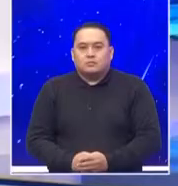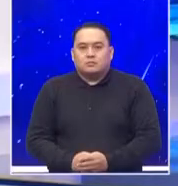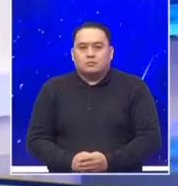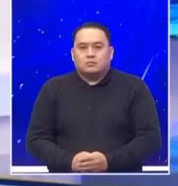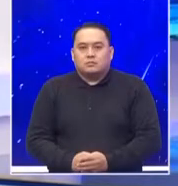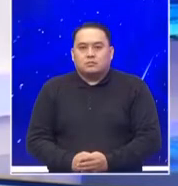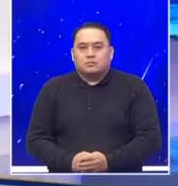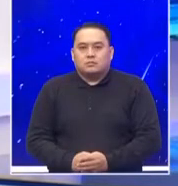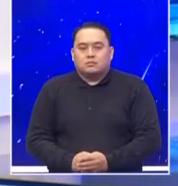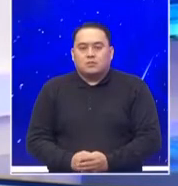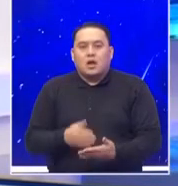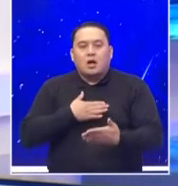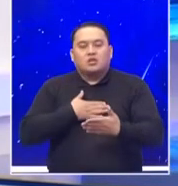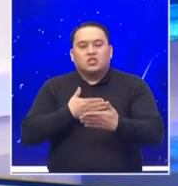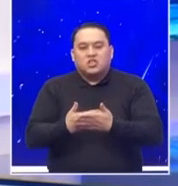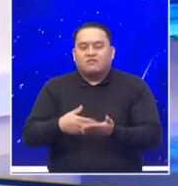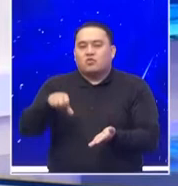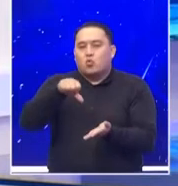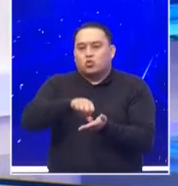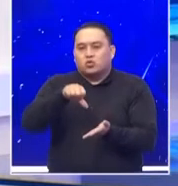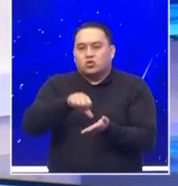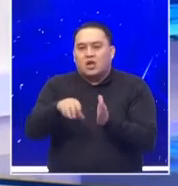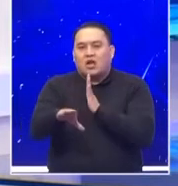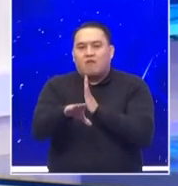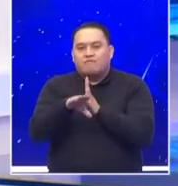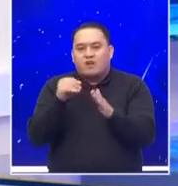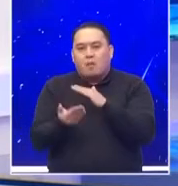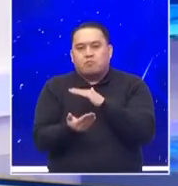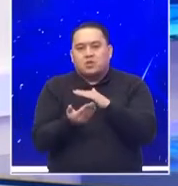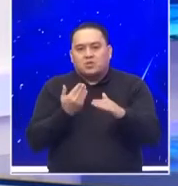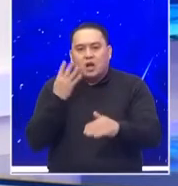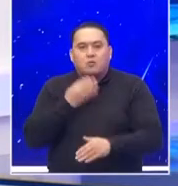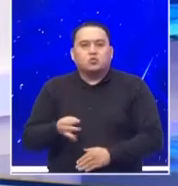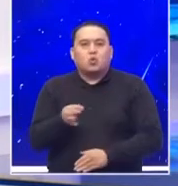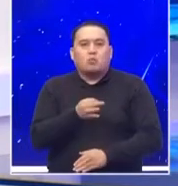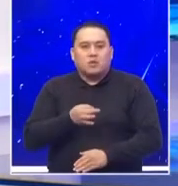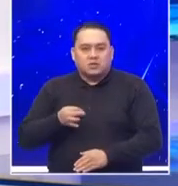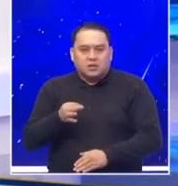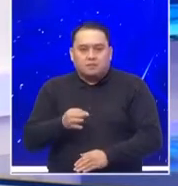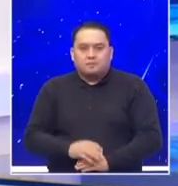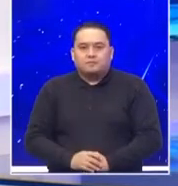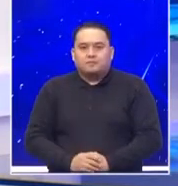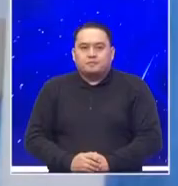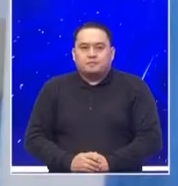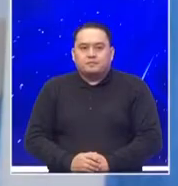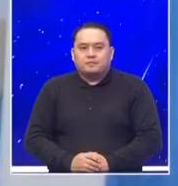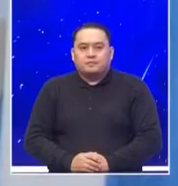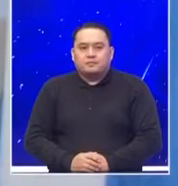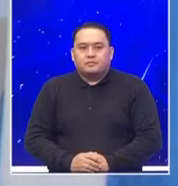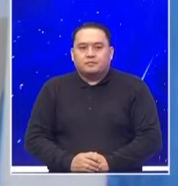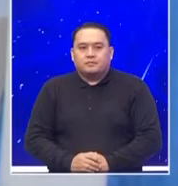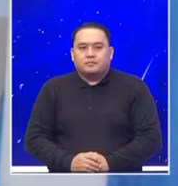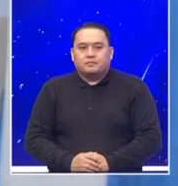проявить гражданскую позицию и сделать правильный выбор призывают жителей алматинской области это